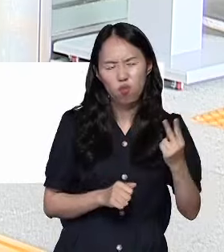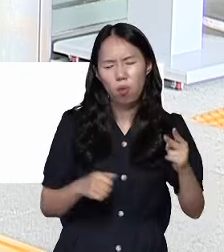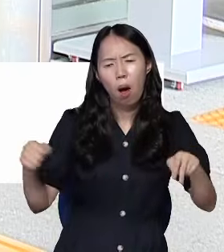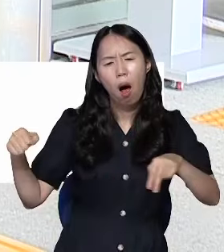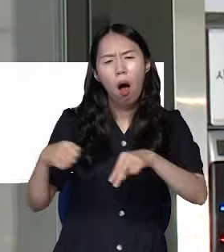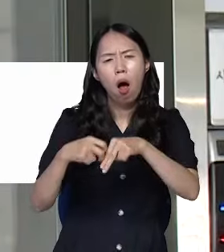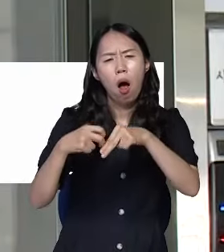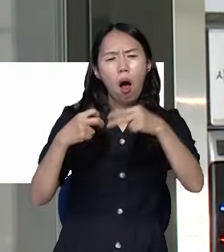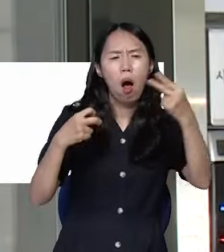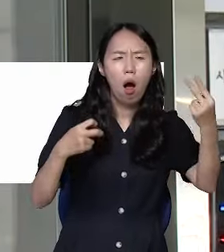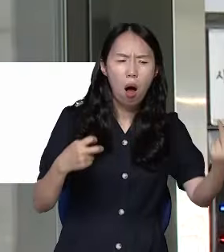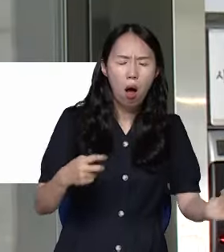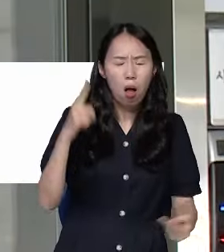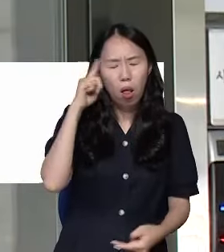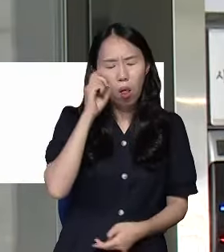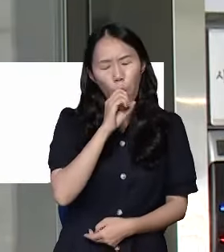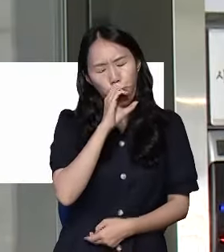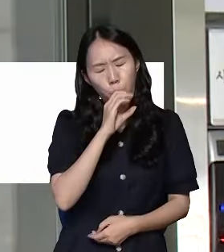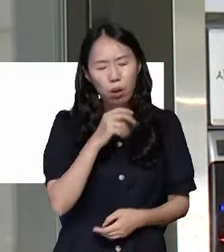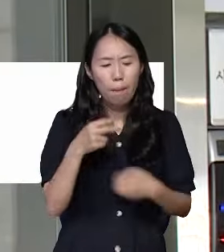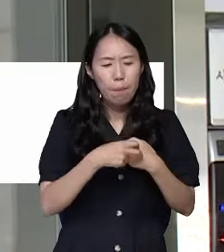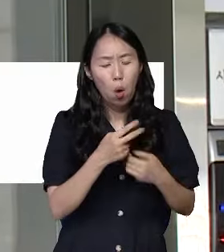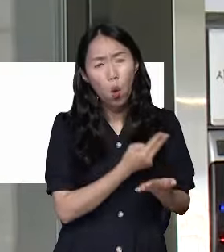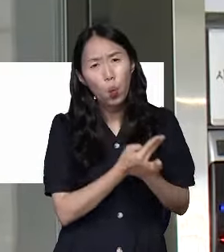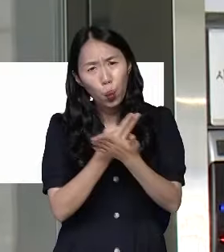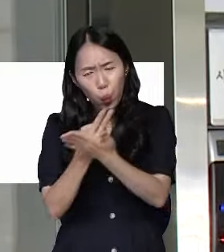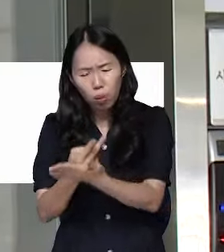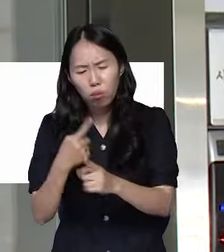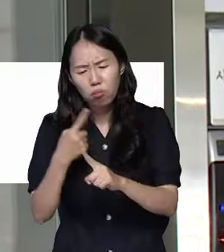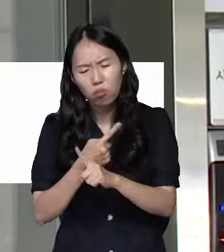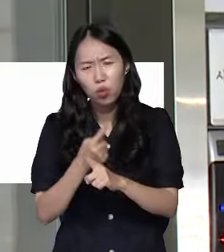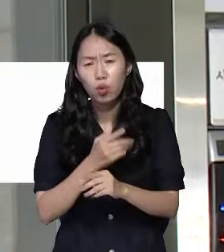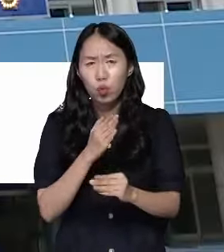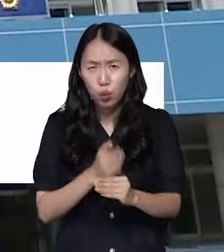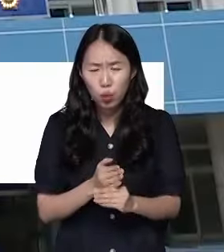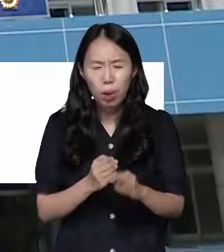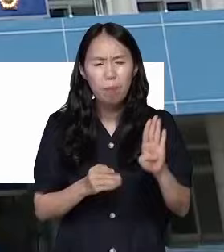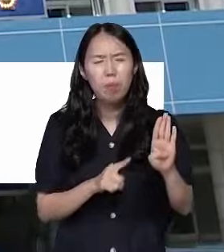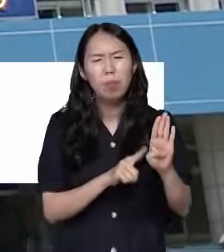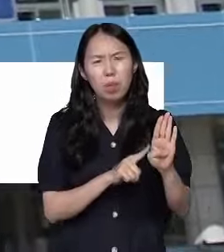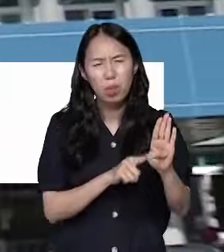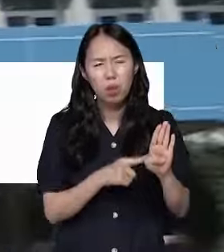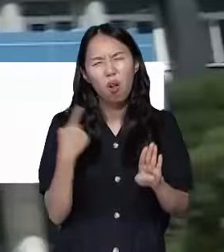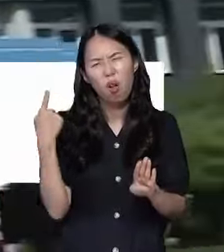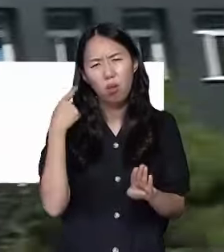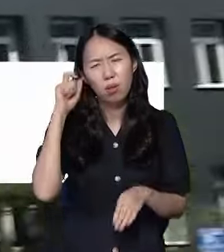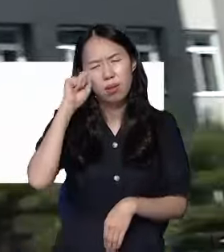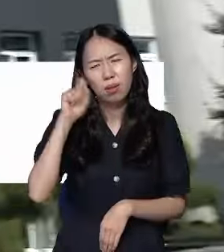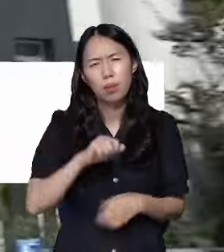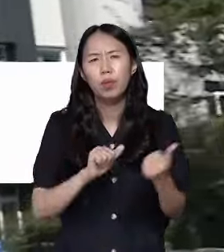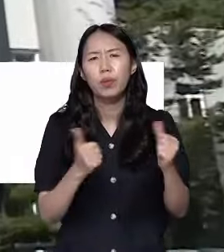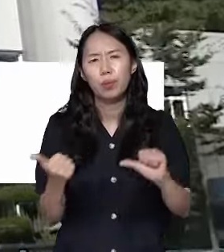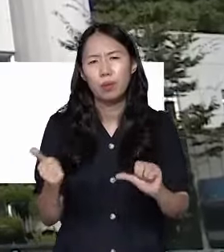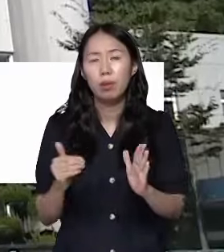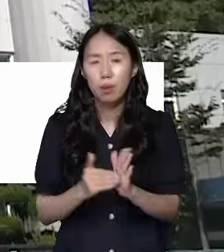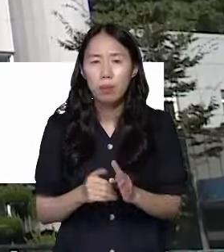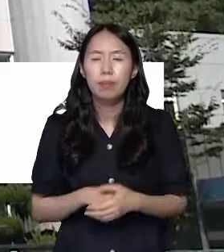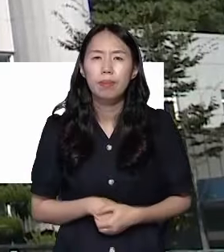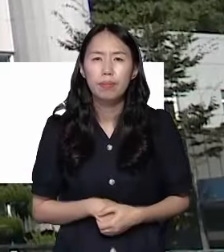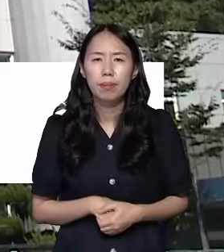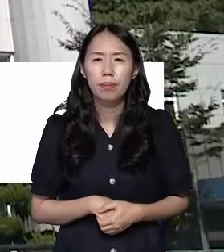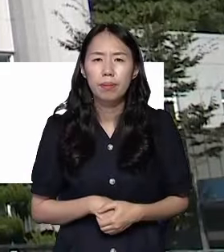치여 의식불명의 상태로 병원으로 옮겨졌고 치료를 받던 중 B씨가 어제 새벽 숨졌다고